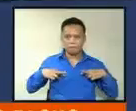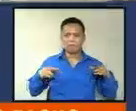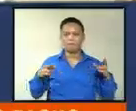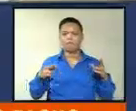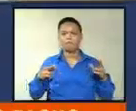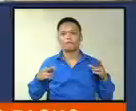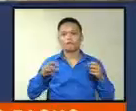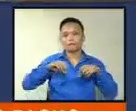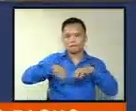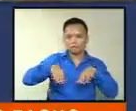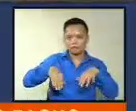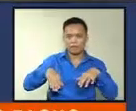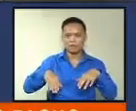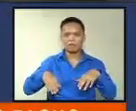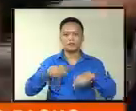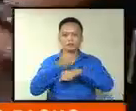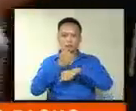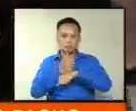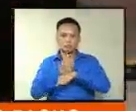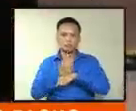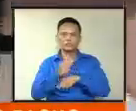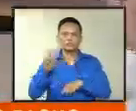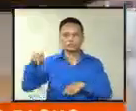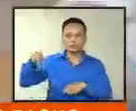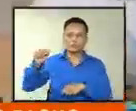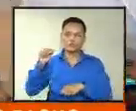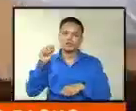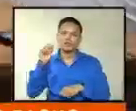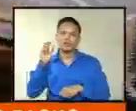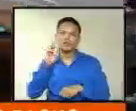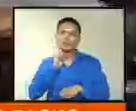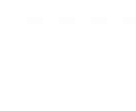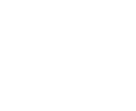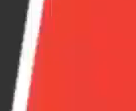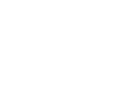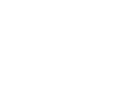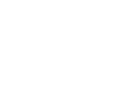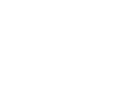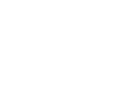Ginawa ang survey kasabay ng pagtalaga kay VP Lenny Robredo bilang co-chairperson ng ICAD.